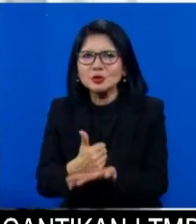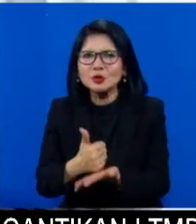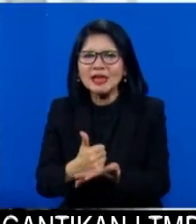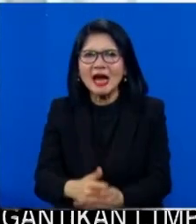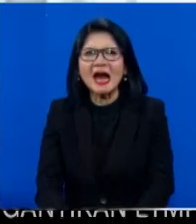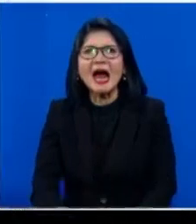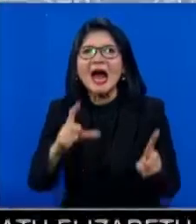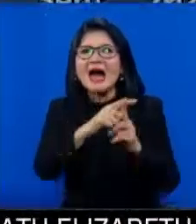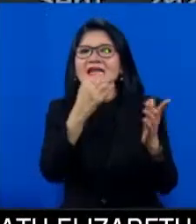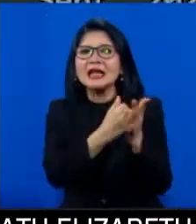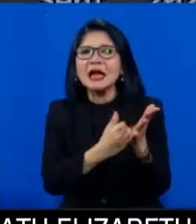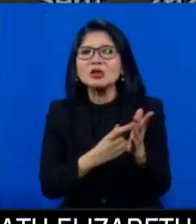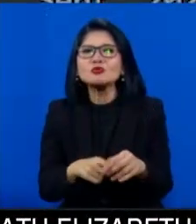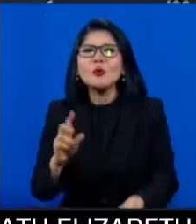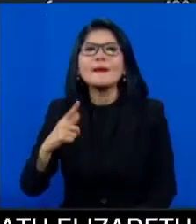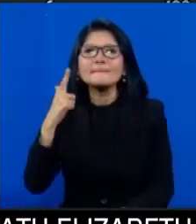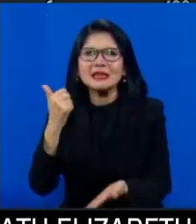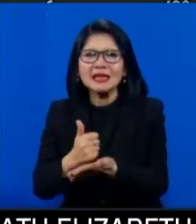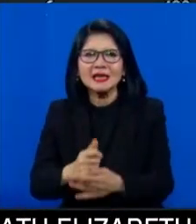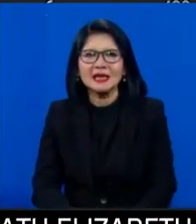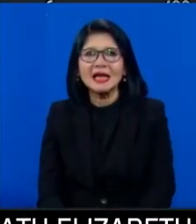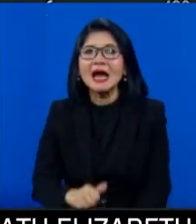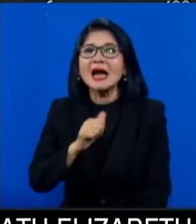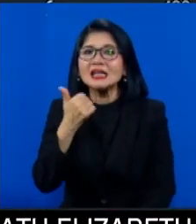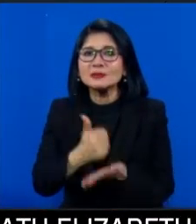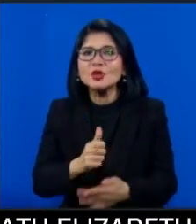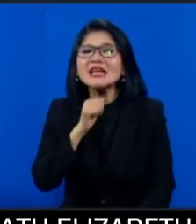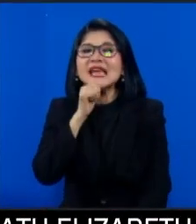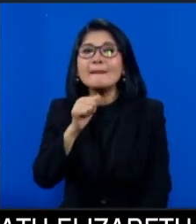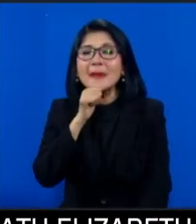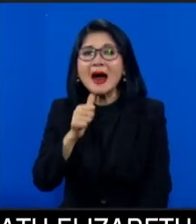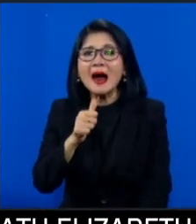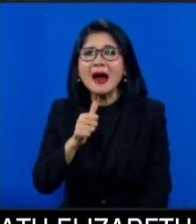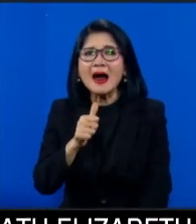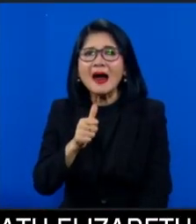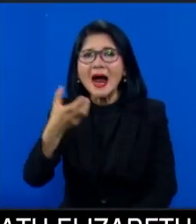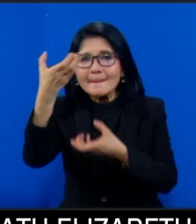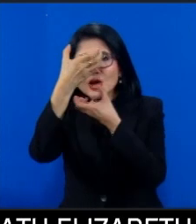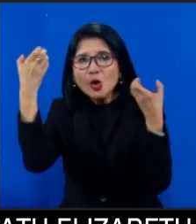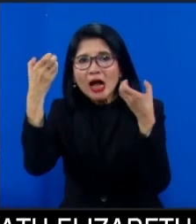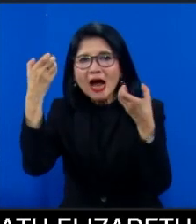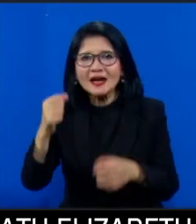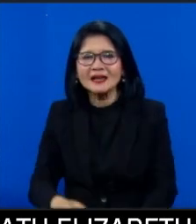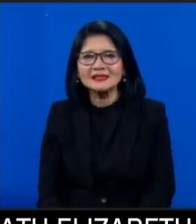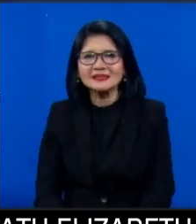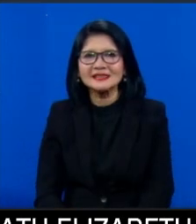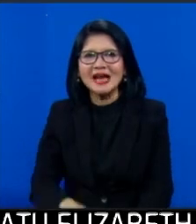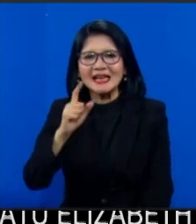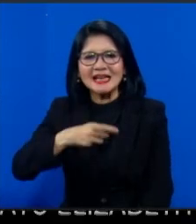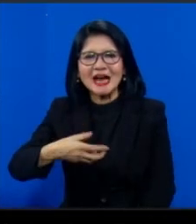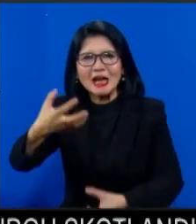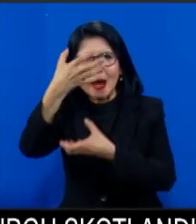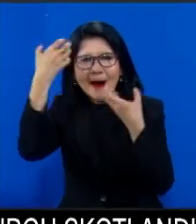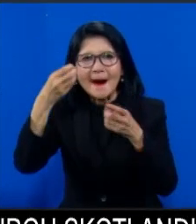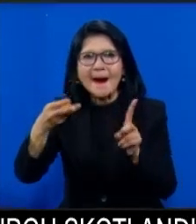Vaksinkom datanya valid. Lalu sebenarnya siapakah Bjorka? Akun Bjorka dengan foto profil menyerupai